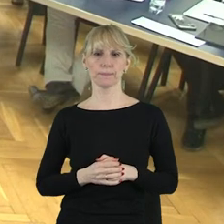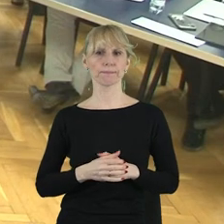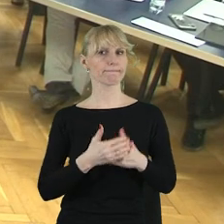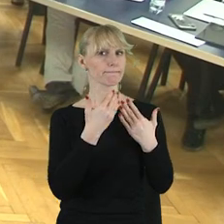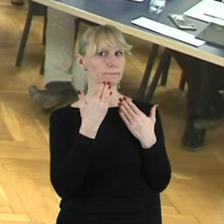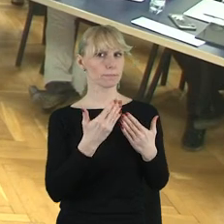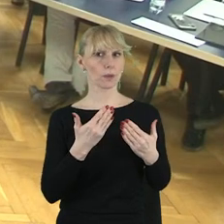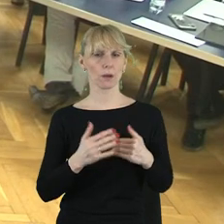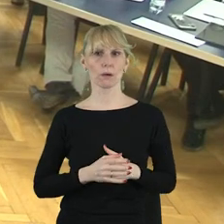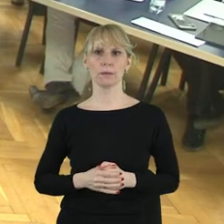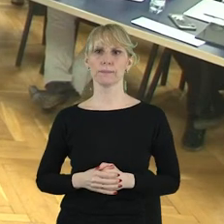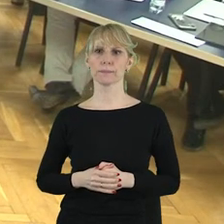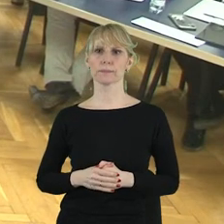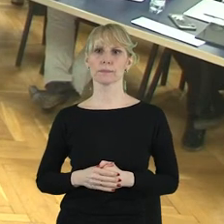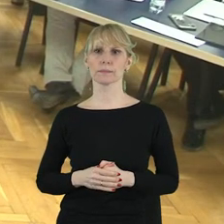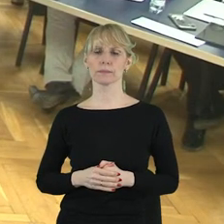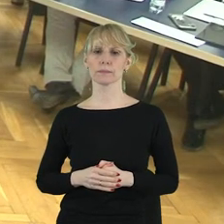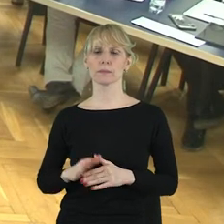Mrośka.